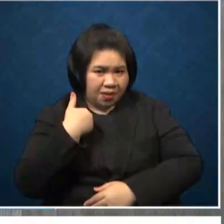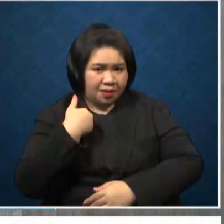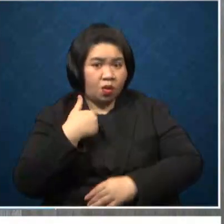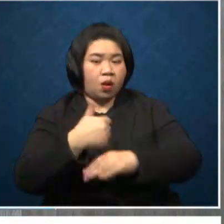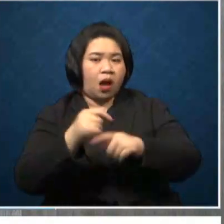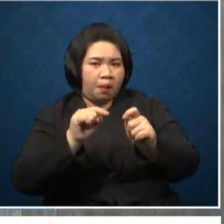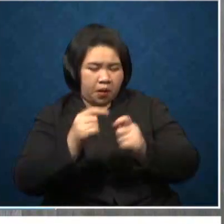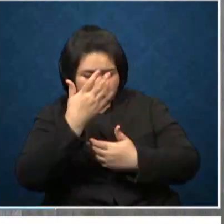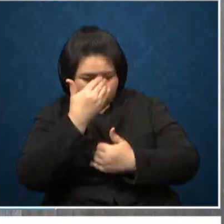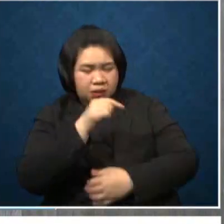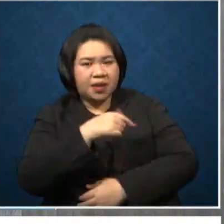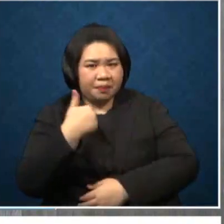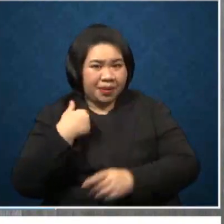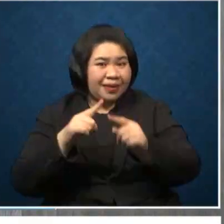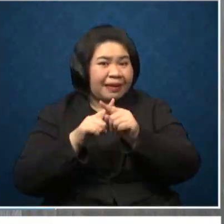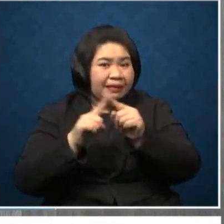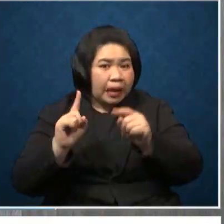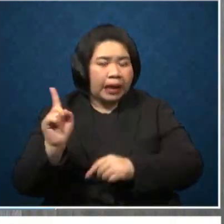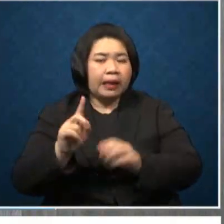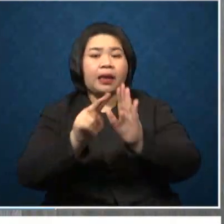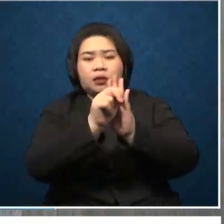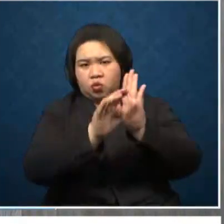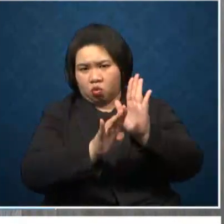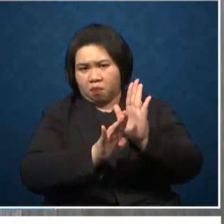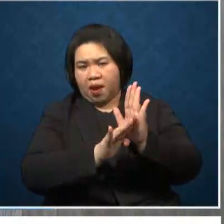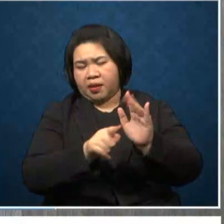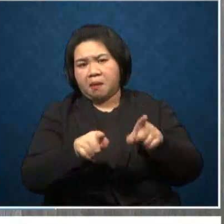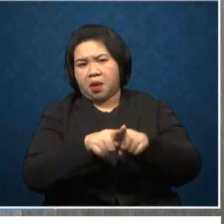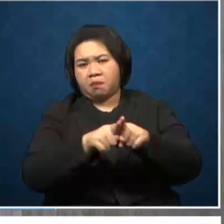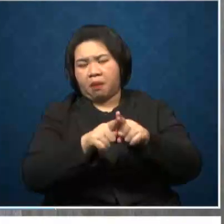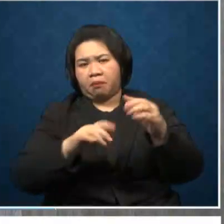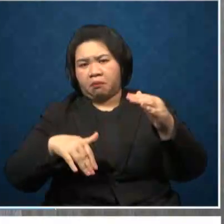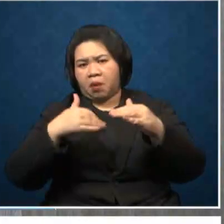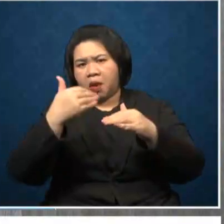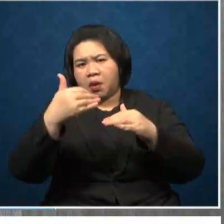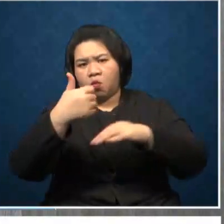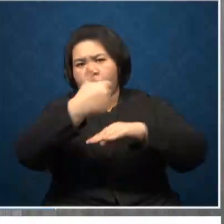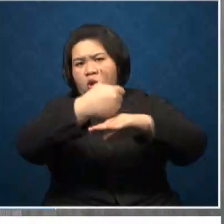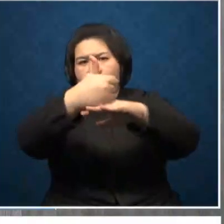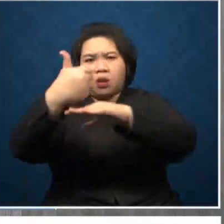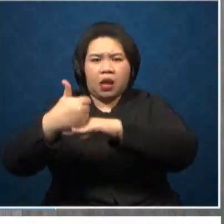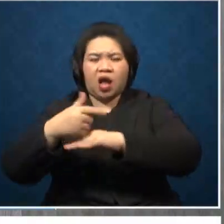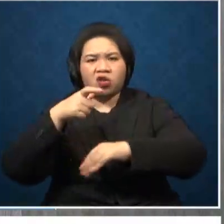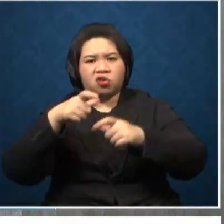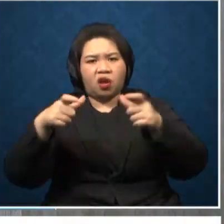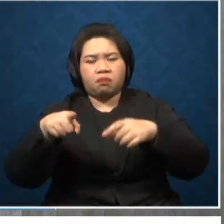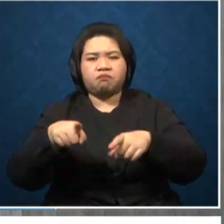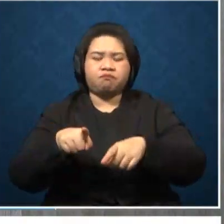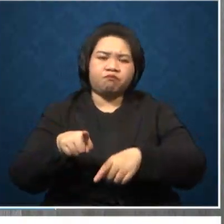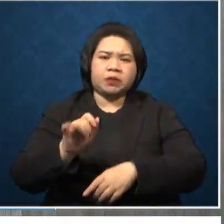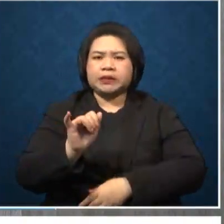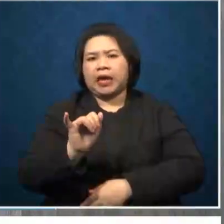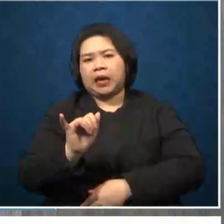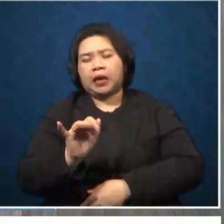ที่ระดับนโยบายให้ความสนใจแค่ไหนเพียงไรท่านประธานและเพื่อนสมาชิก